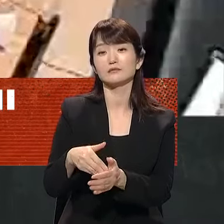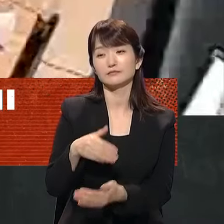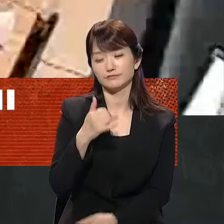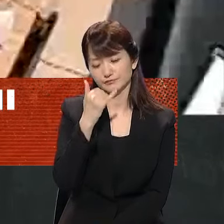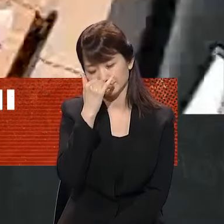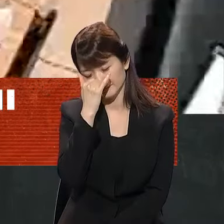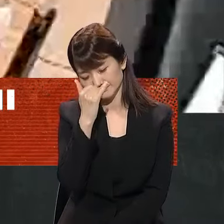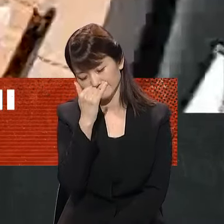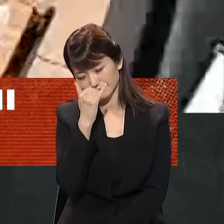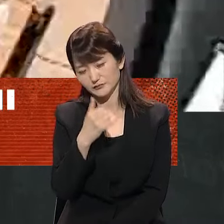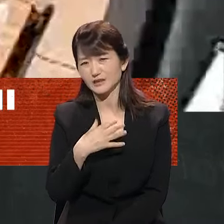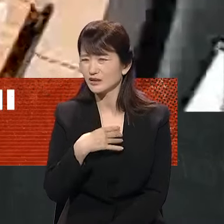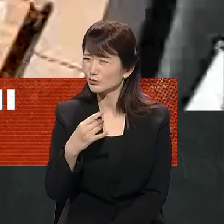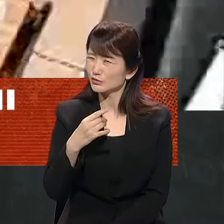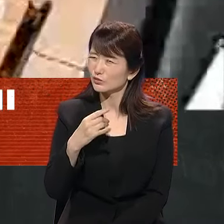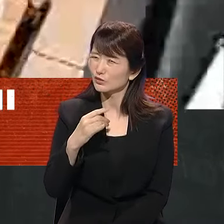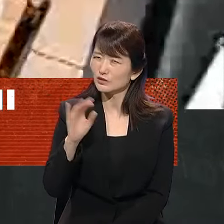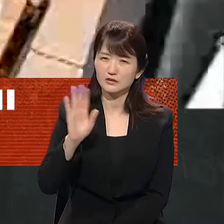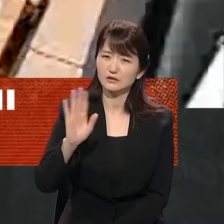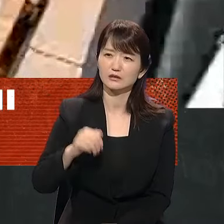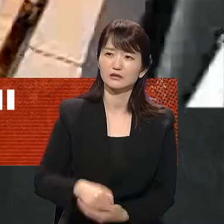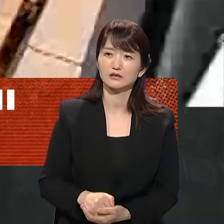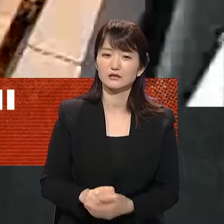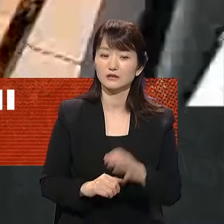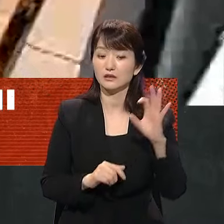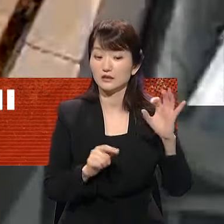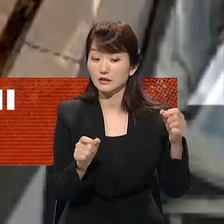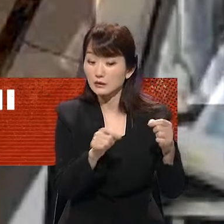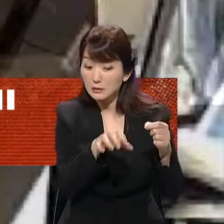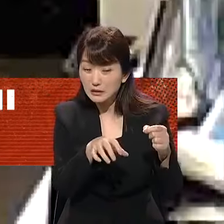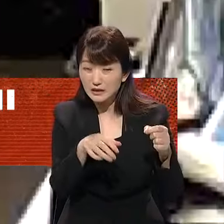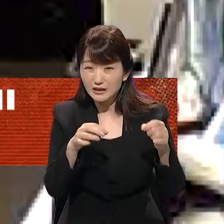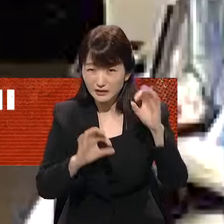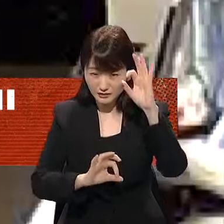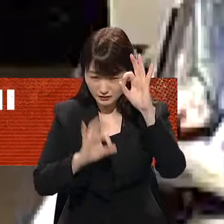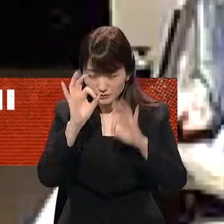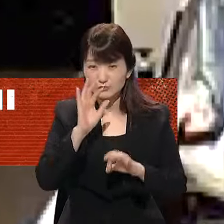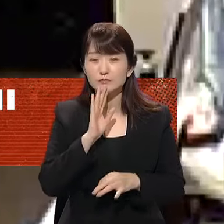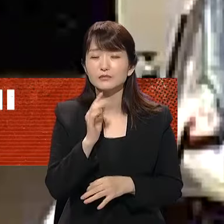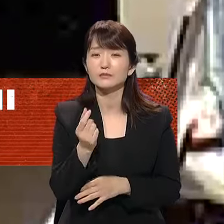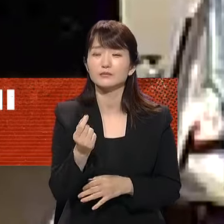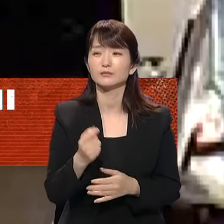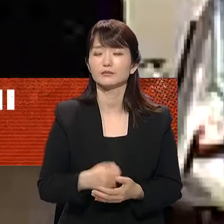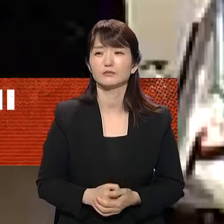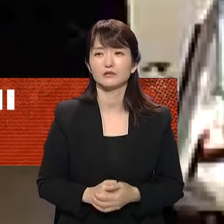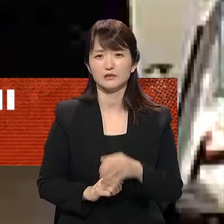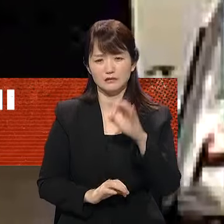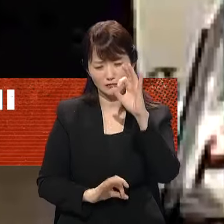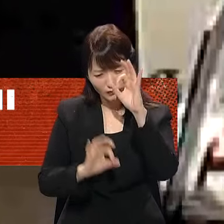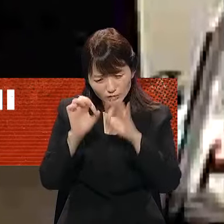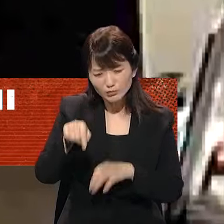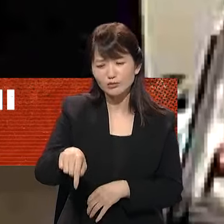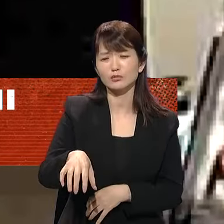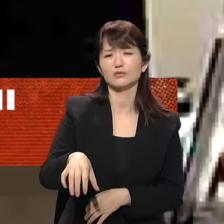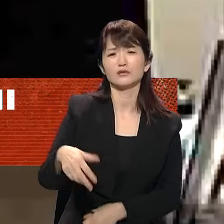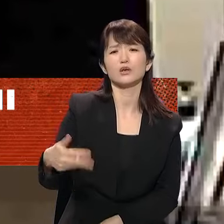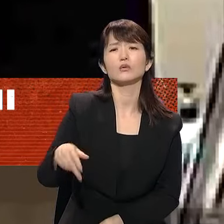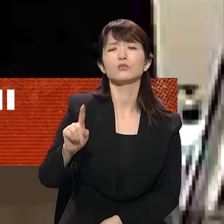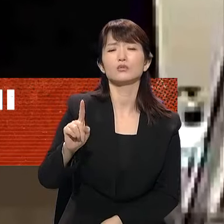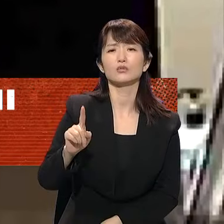봤 고의적으로 저러진 않았던 거 같아요 정말 화장실 옆이니까 실수한 거 맞는 거 같은데 어쨌든간에 실수를 적기 하면 어떡합니까